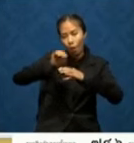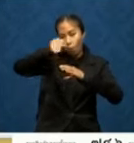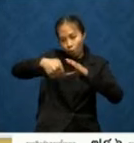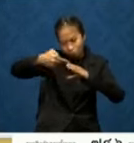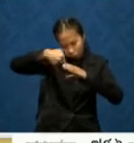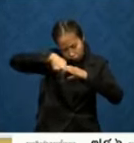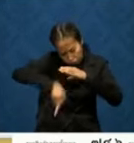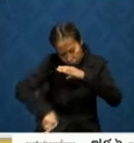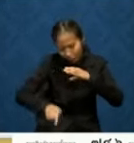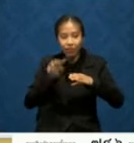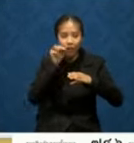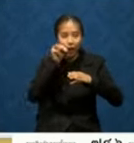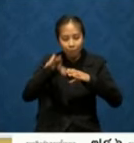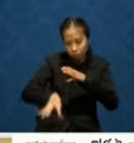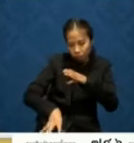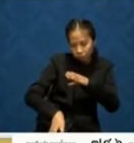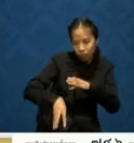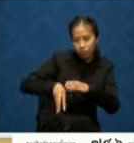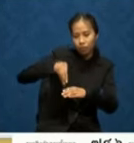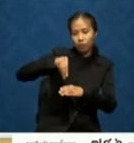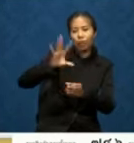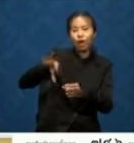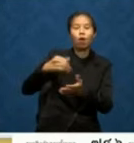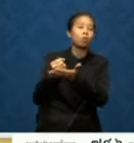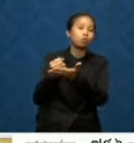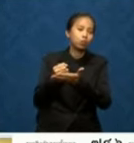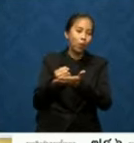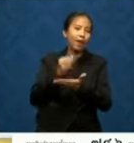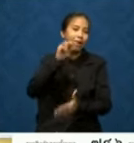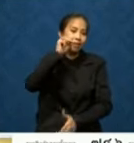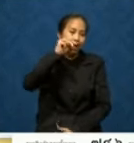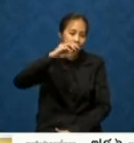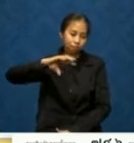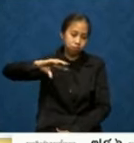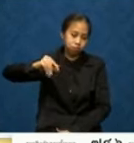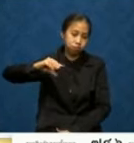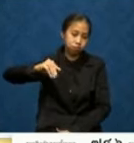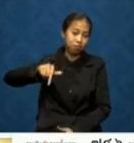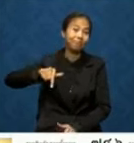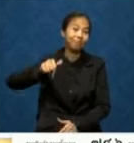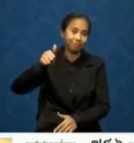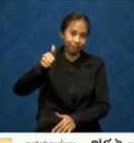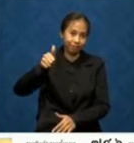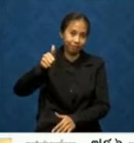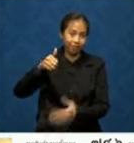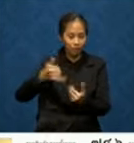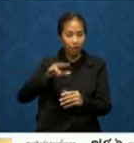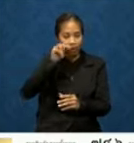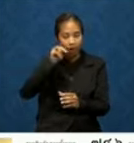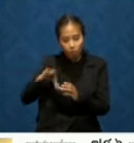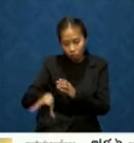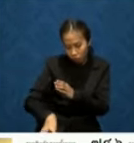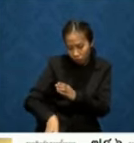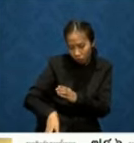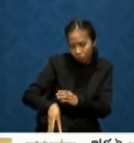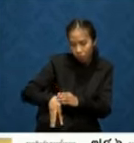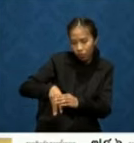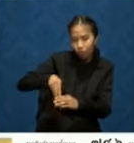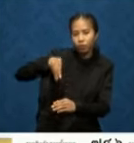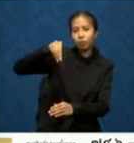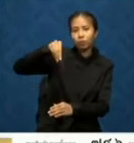ประชาชนในชนบทในการทำน้ำประปาน้ำประปาเนี่ยเราใช้น้ำใต้ดินขึ้นมาเนี่ยโต๊ะ